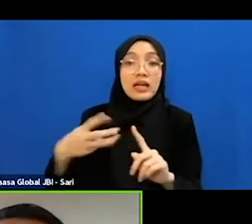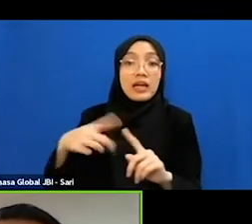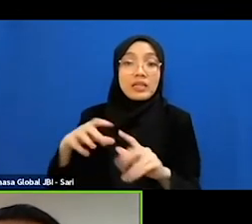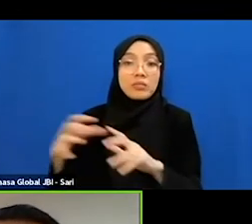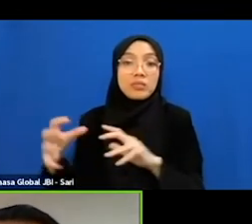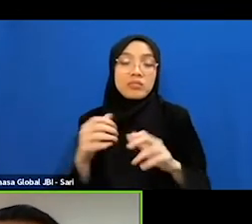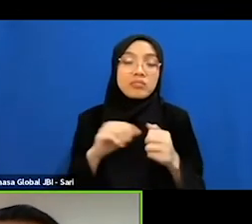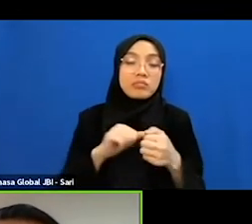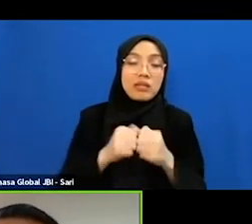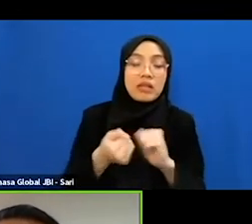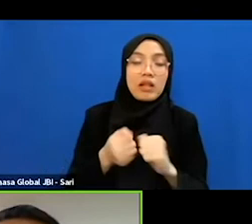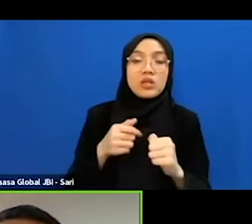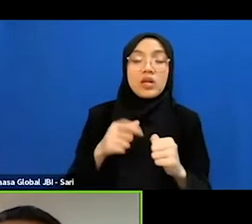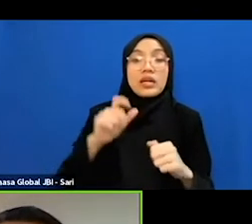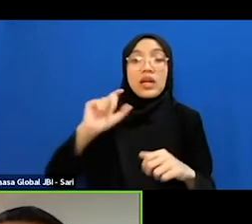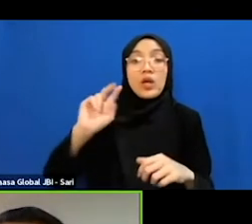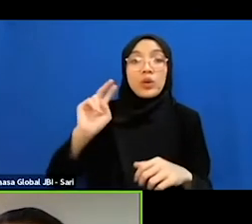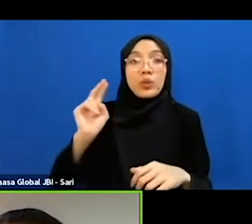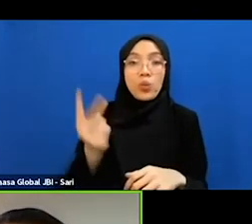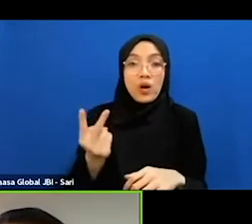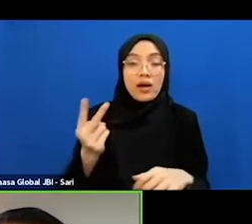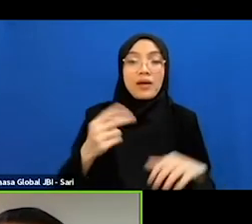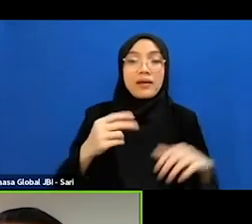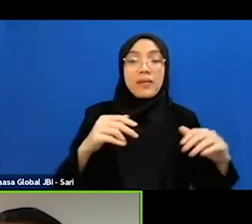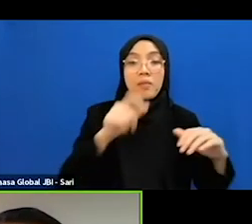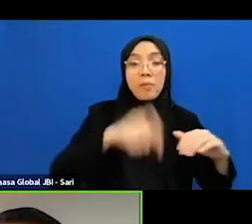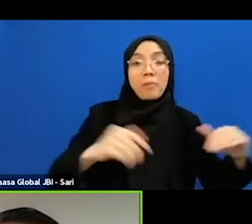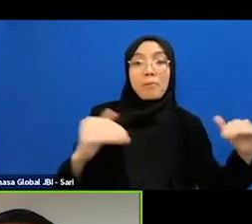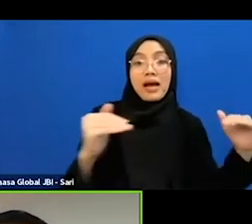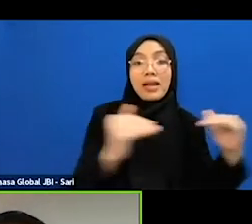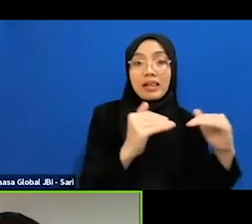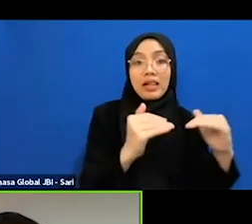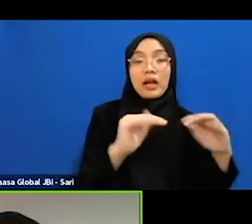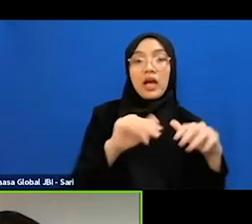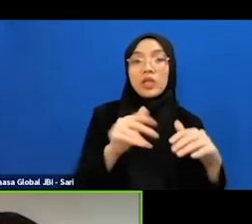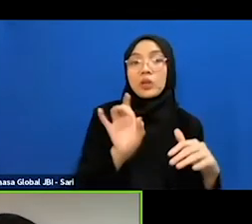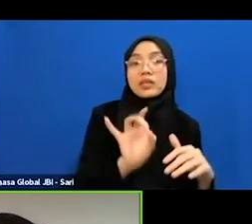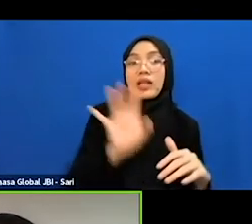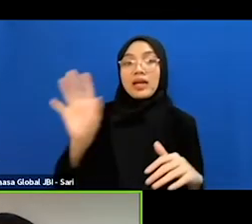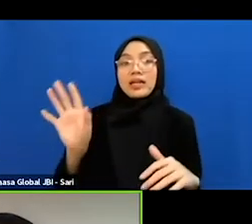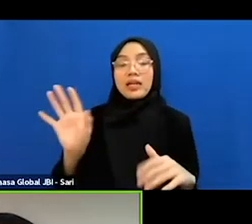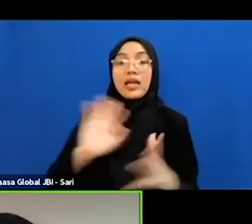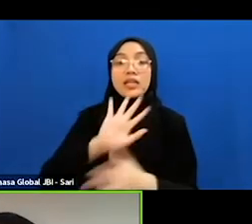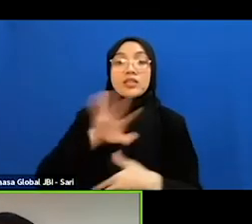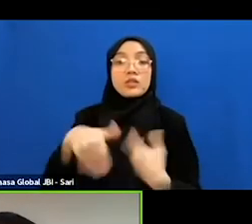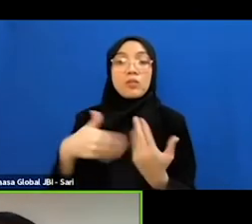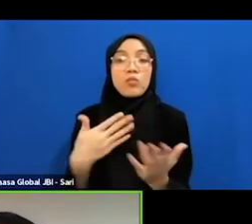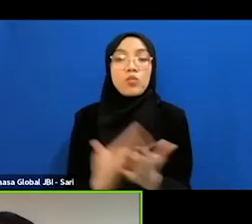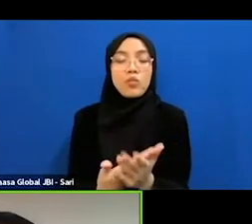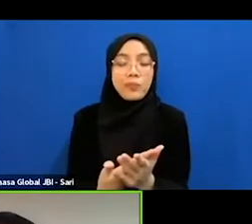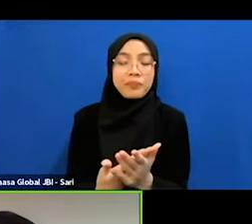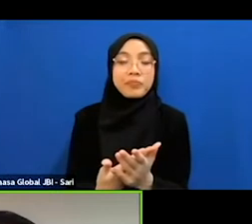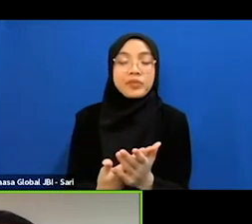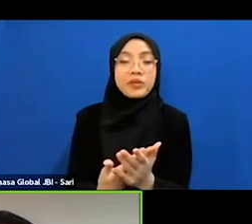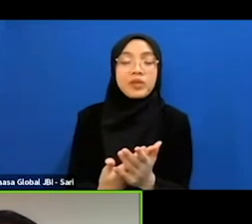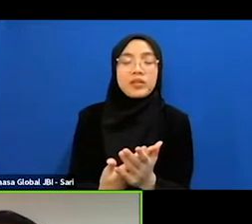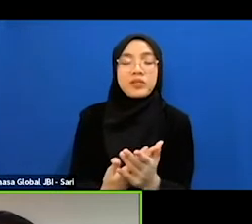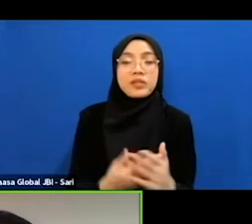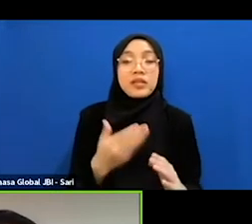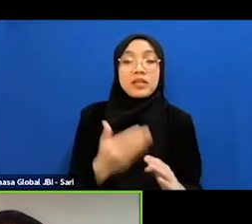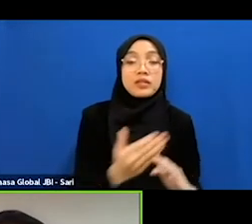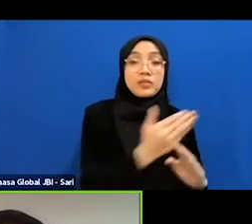pengadilan atau diluar pengadilan nah ini semua tangkis ini baik